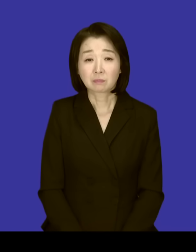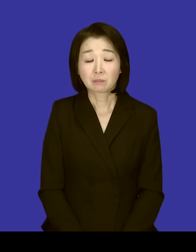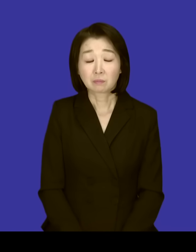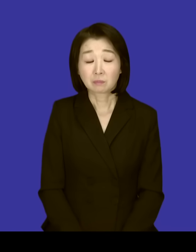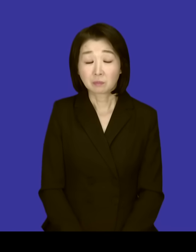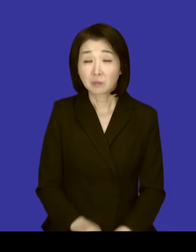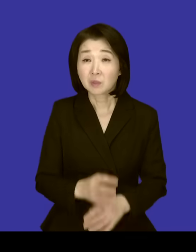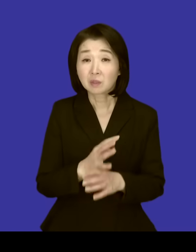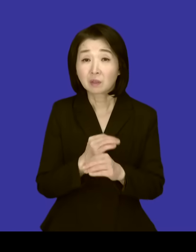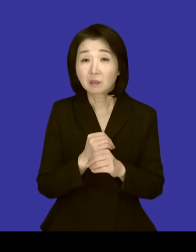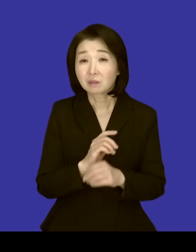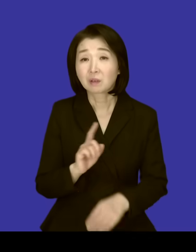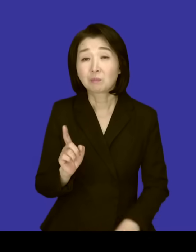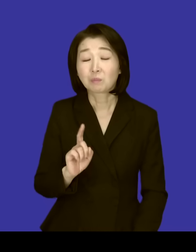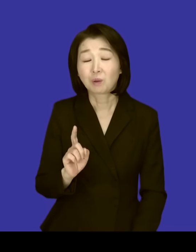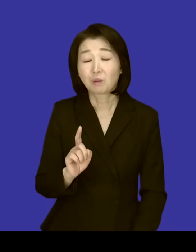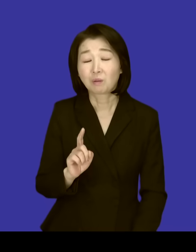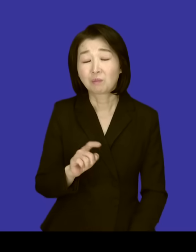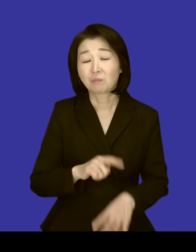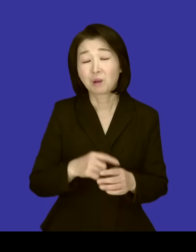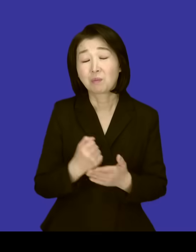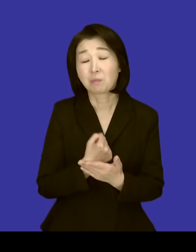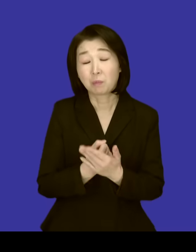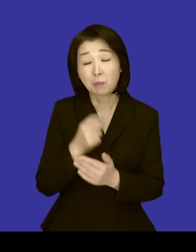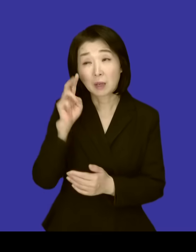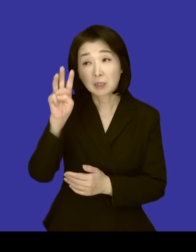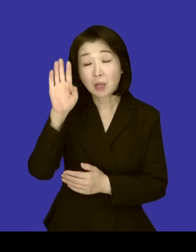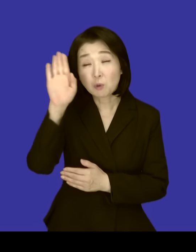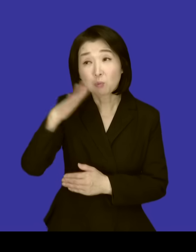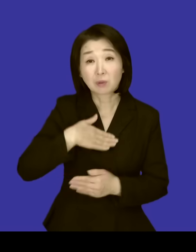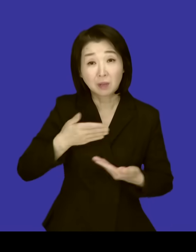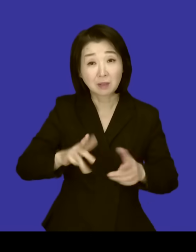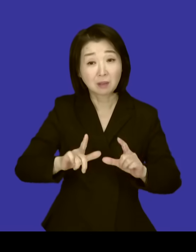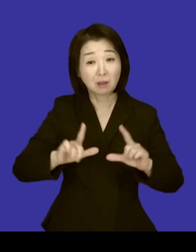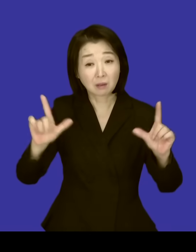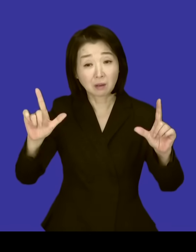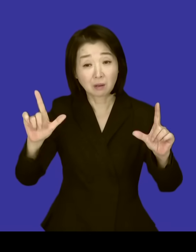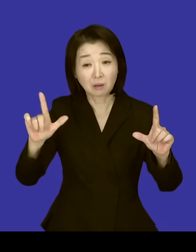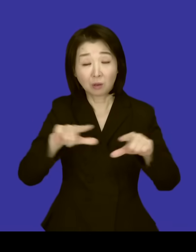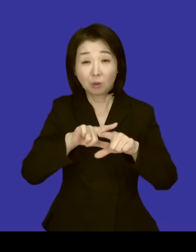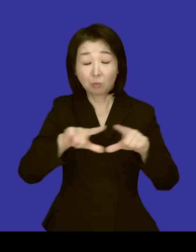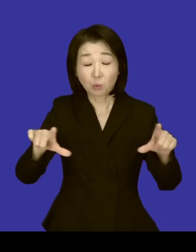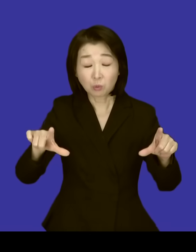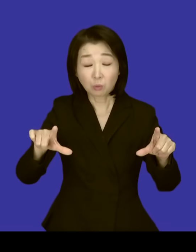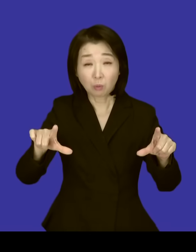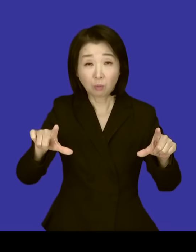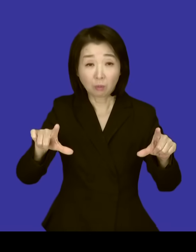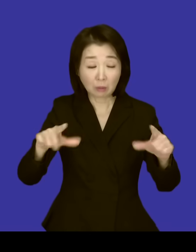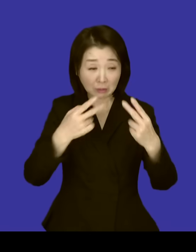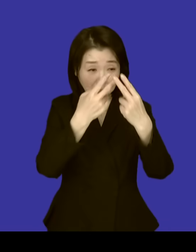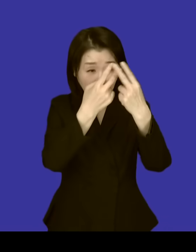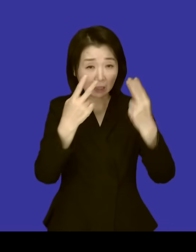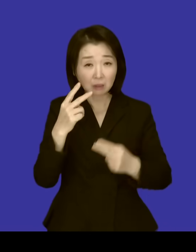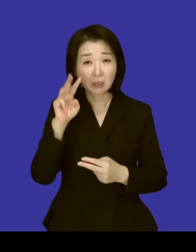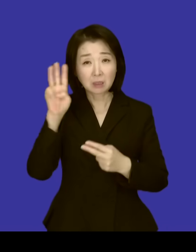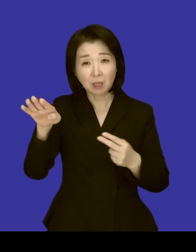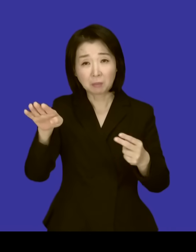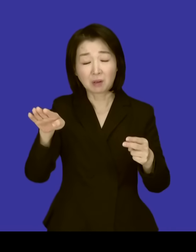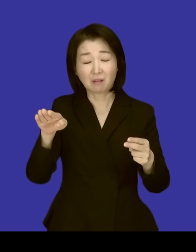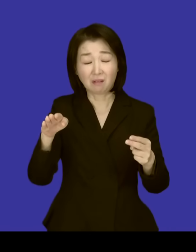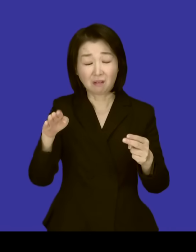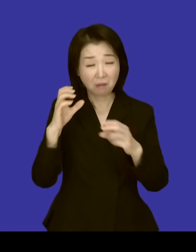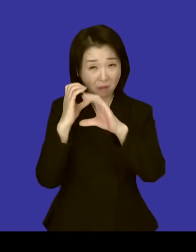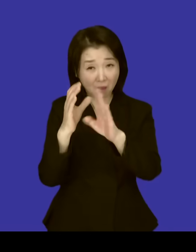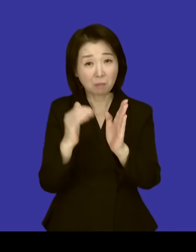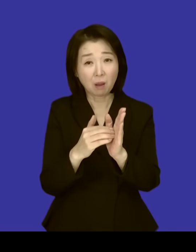마침 날짜도 참 속상해요. 이게 3일 뒤면은 제 생일인데 또 보통 3일장을 하잖아요. 예. 그러니까 이제 발인을 그때